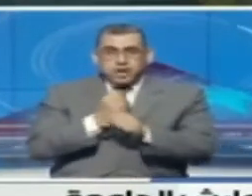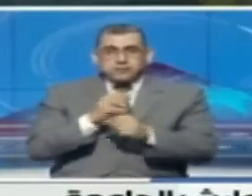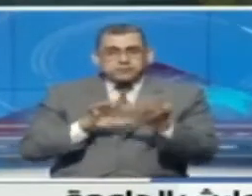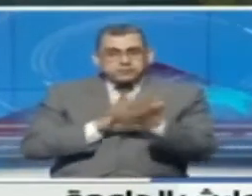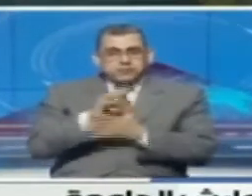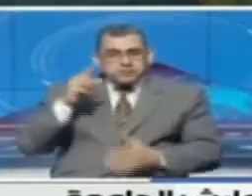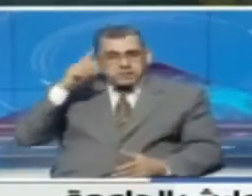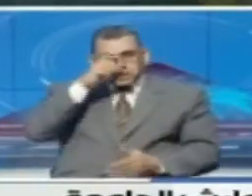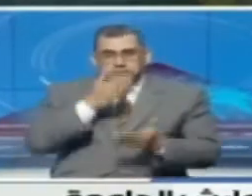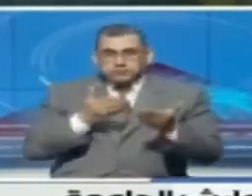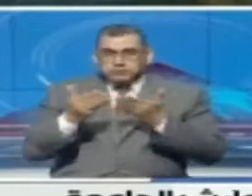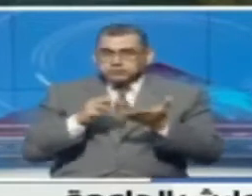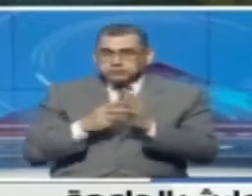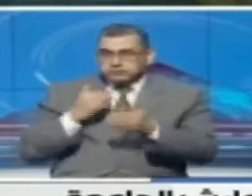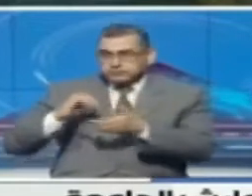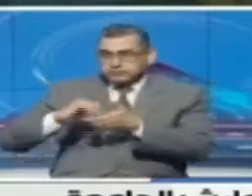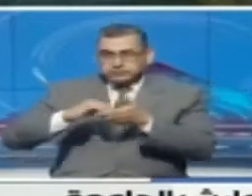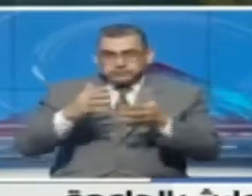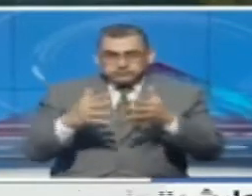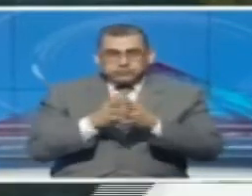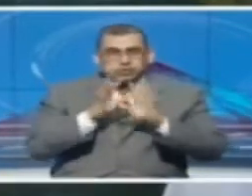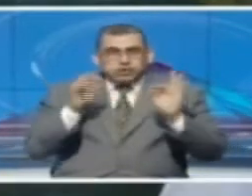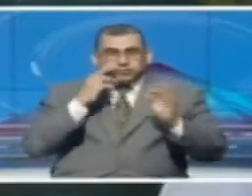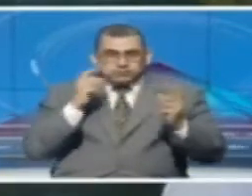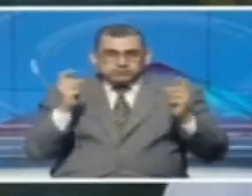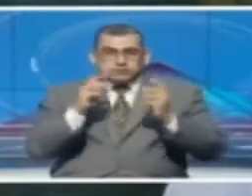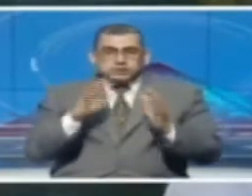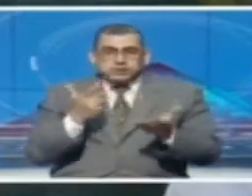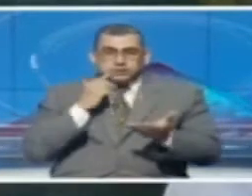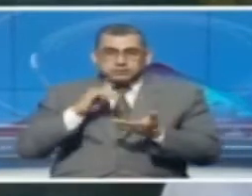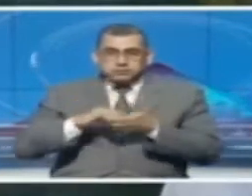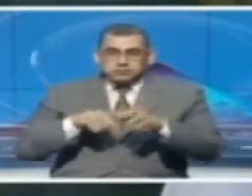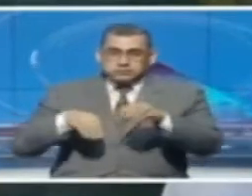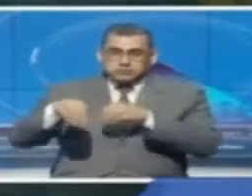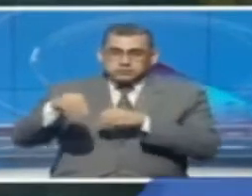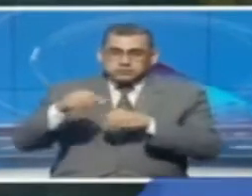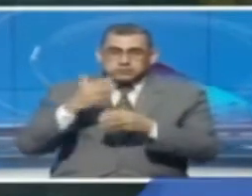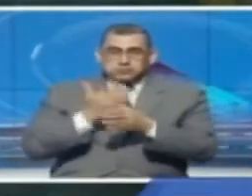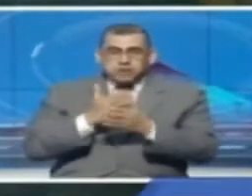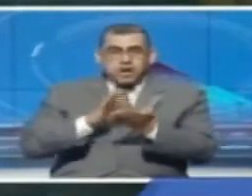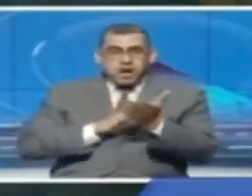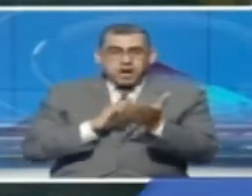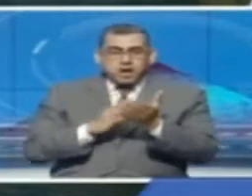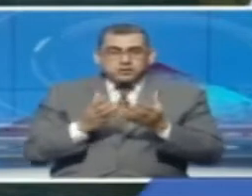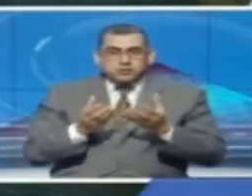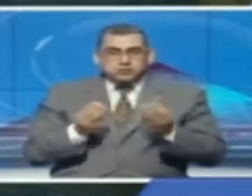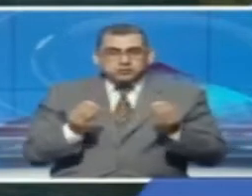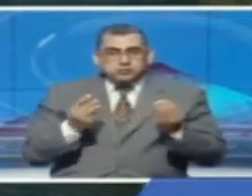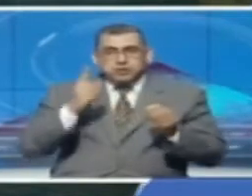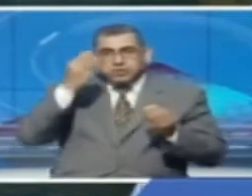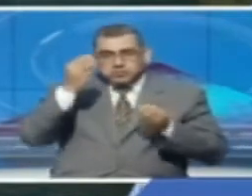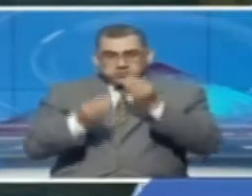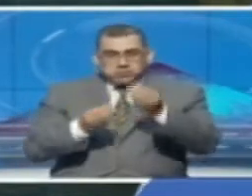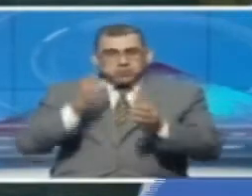هو مصطلح شامل وكبير في الحقيقة، لربما الكوارث يعني تكون طبيعية أو